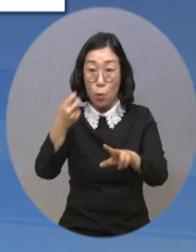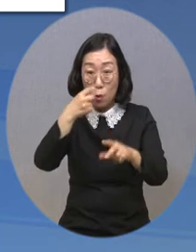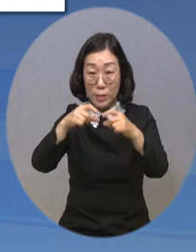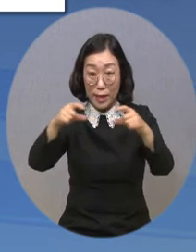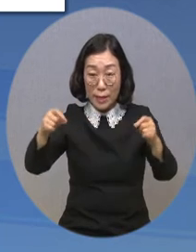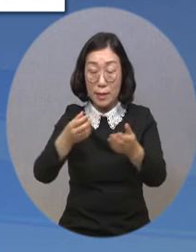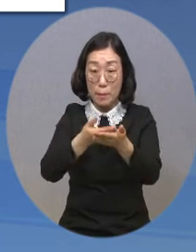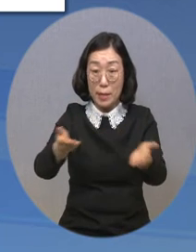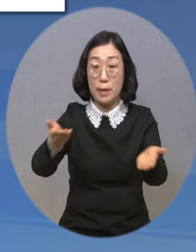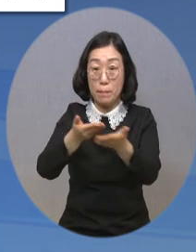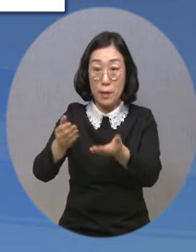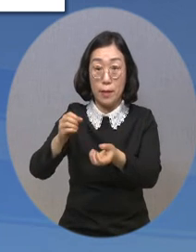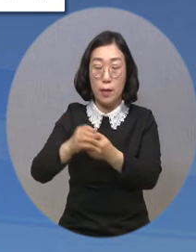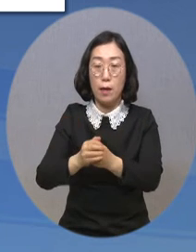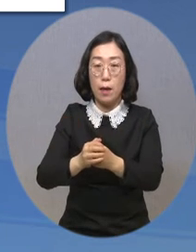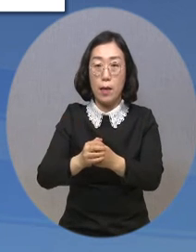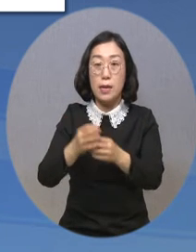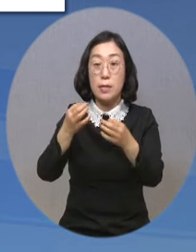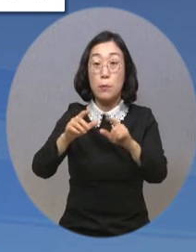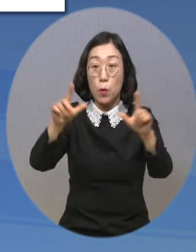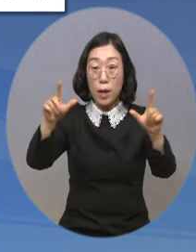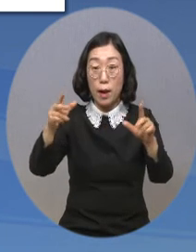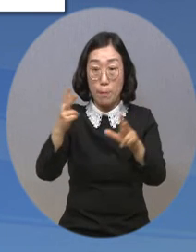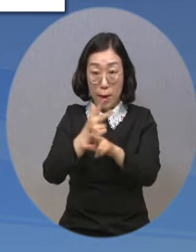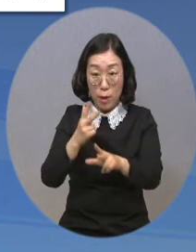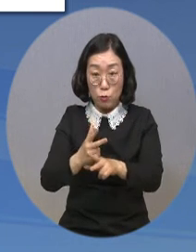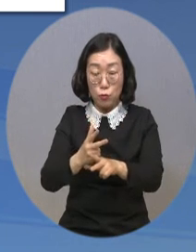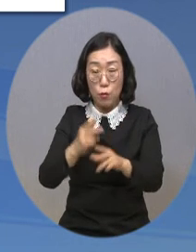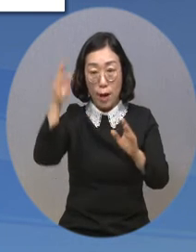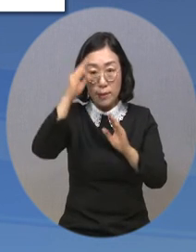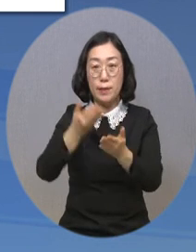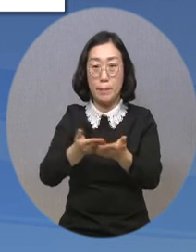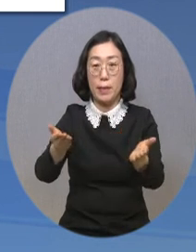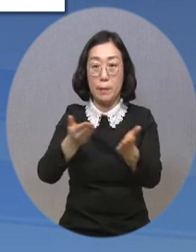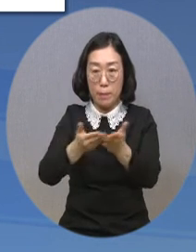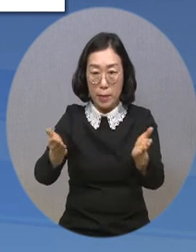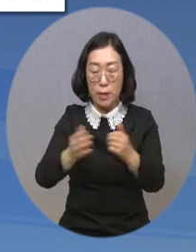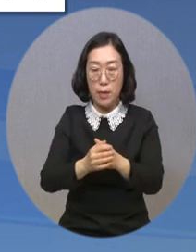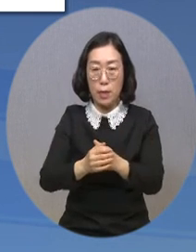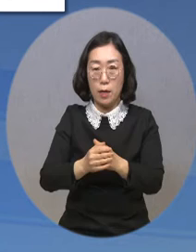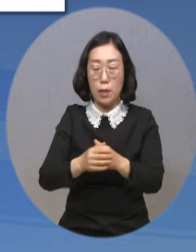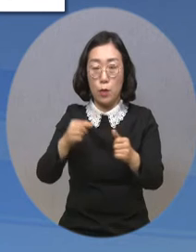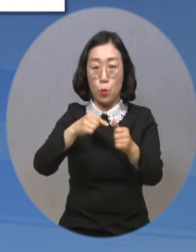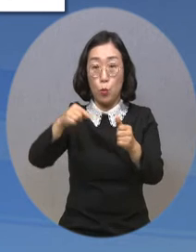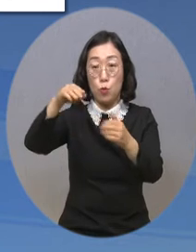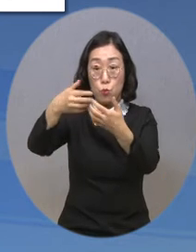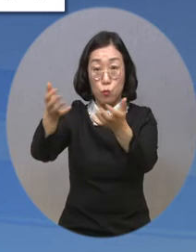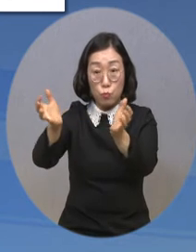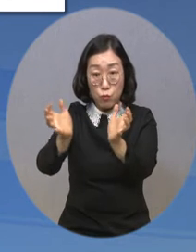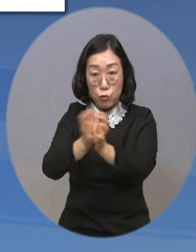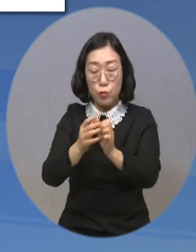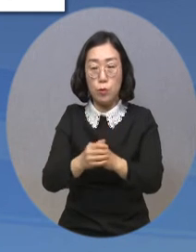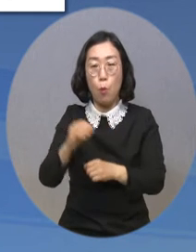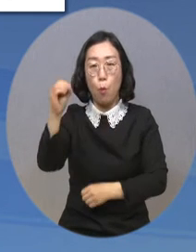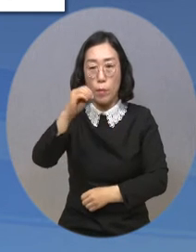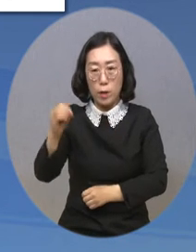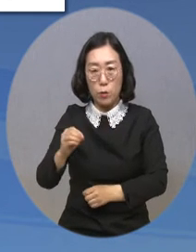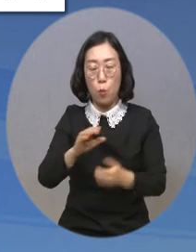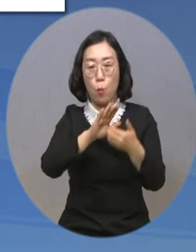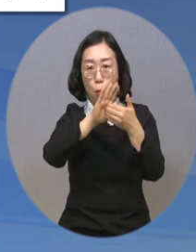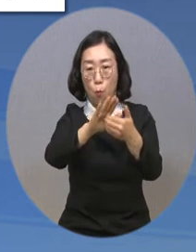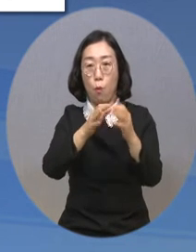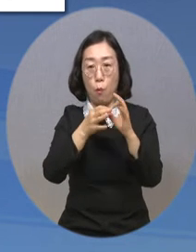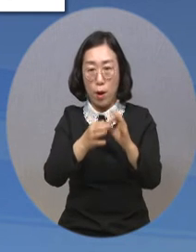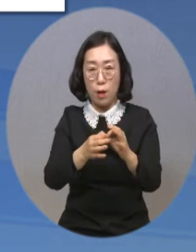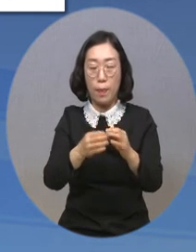배송되고 매주 금요일 학생들에게 배부됩니다. 교육부는 지난 10일 이 같은 내용이 담긴 오미크론 대응 새